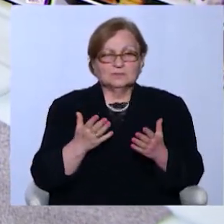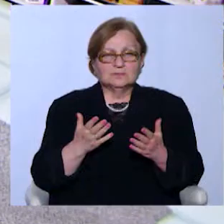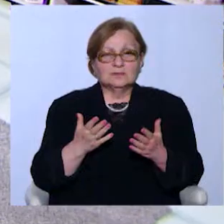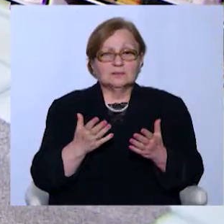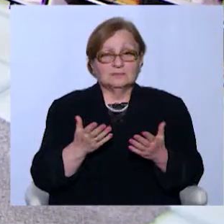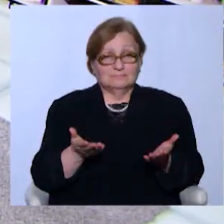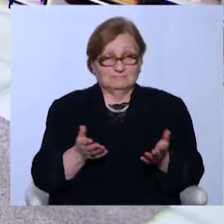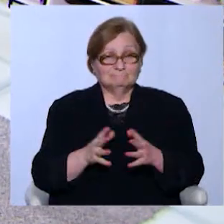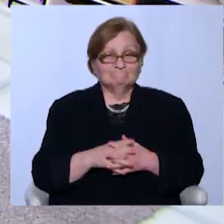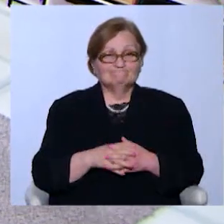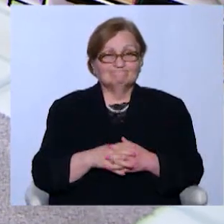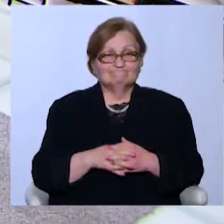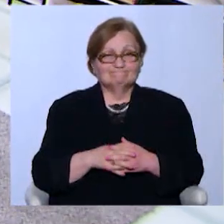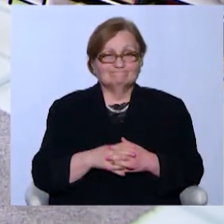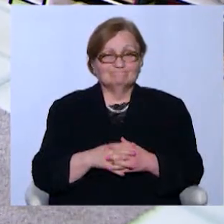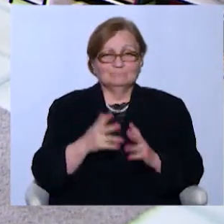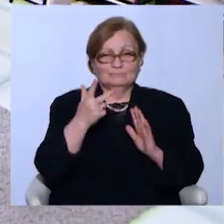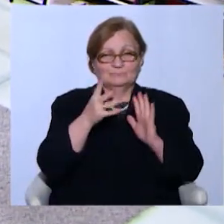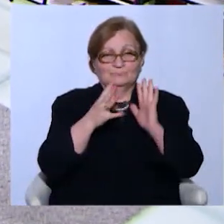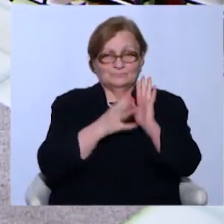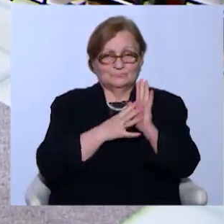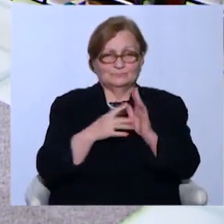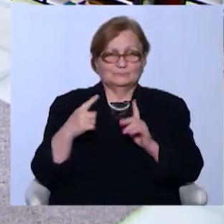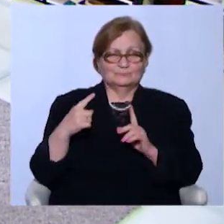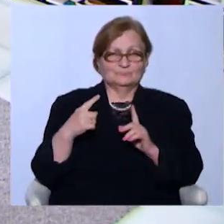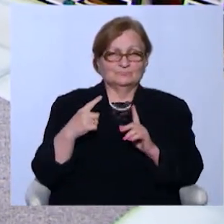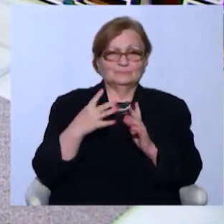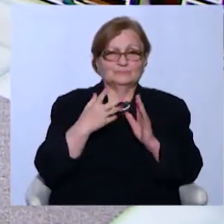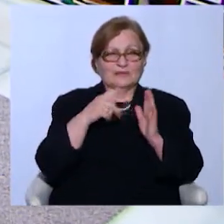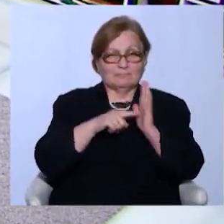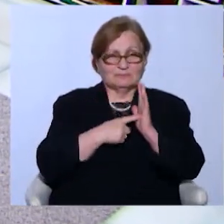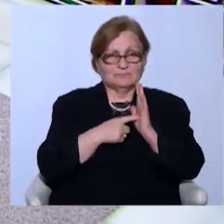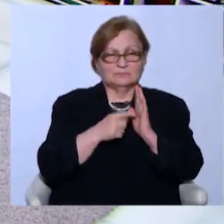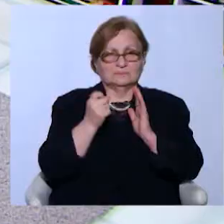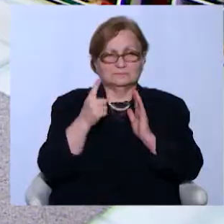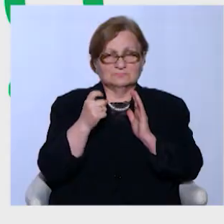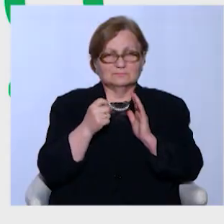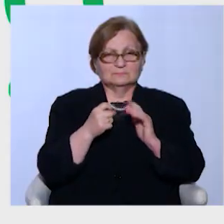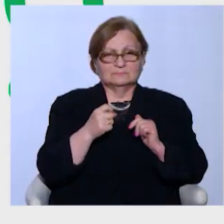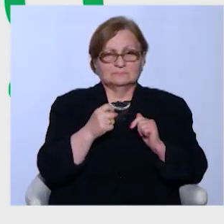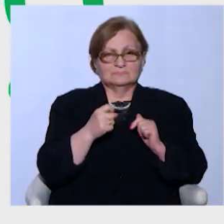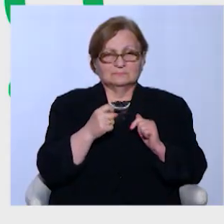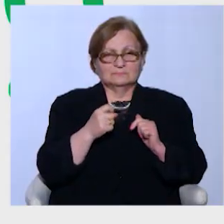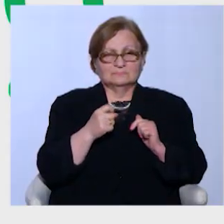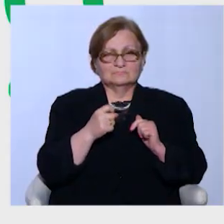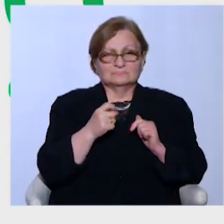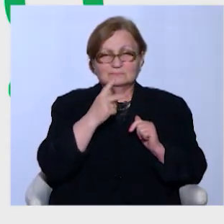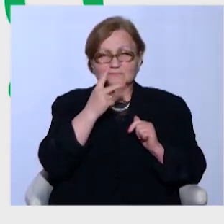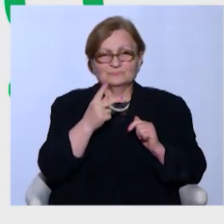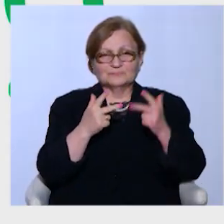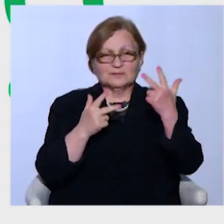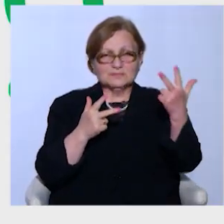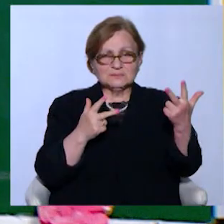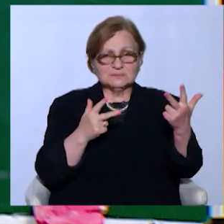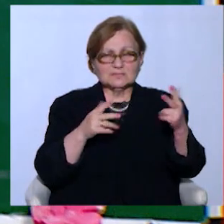გადავით. აჰა. 99-ს დამატებული 99 გამრავლებული 11-ზე. შევხედოთ 3 და 9